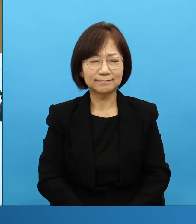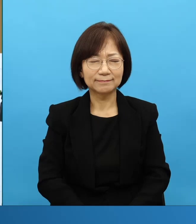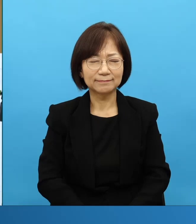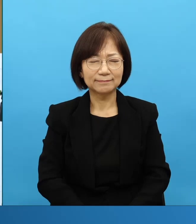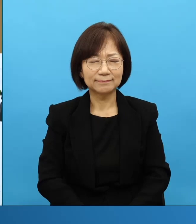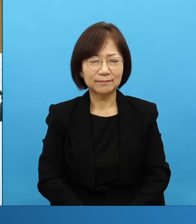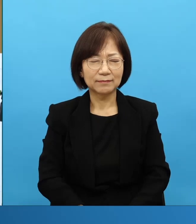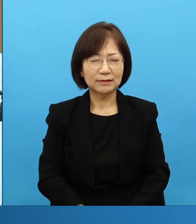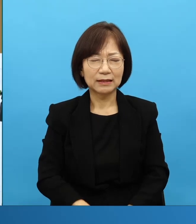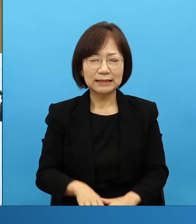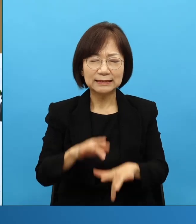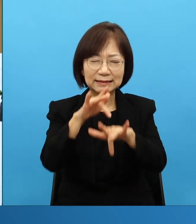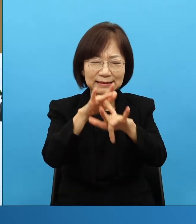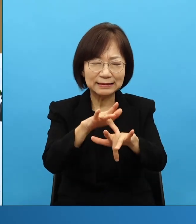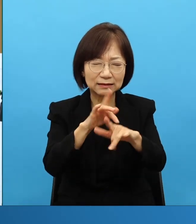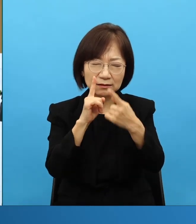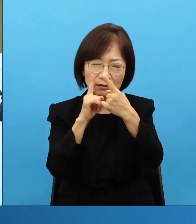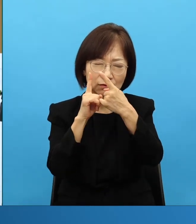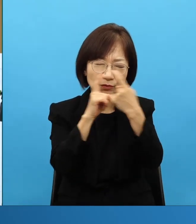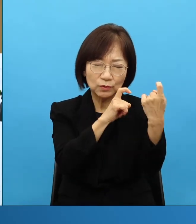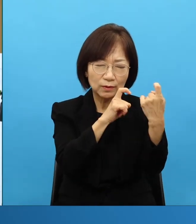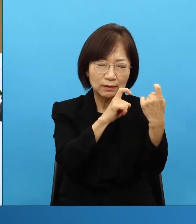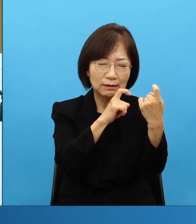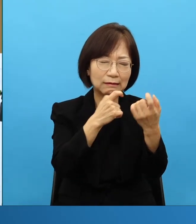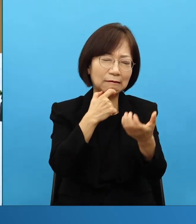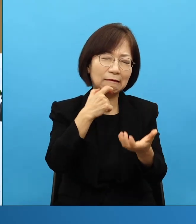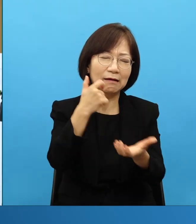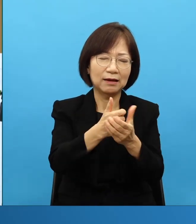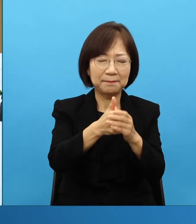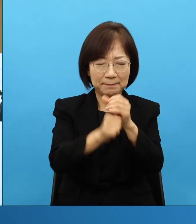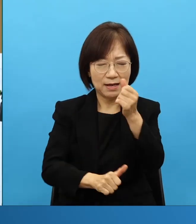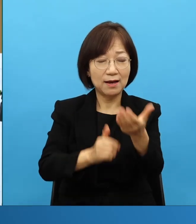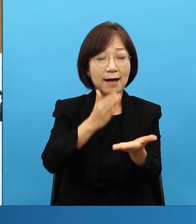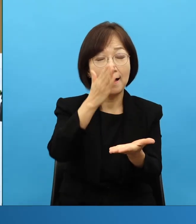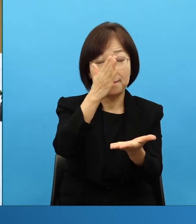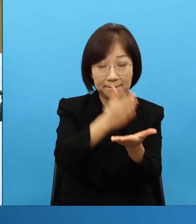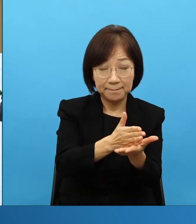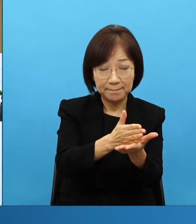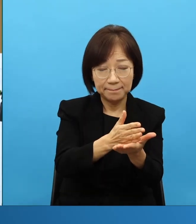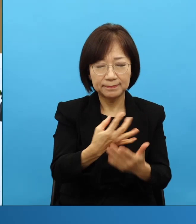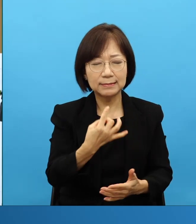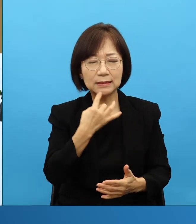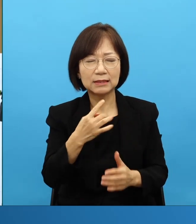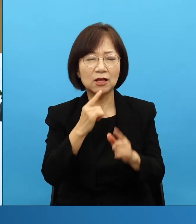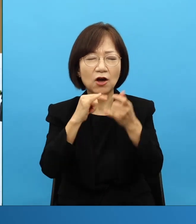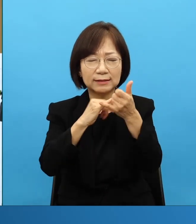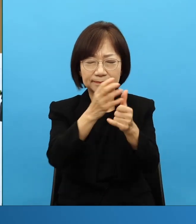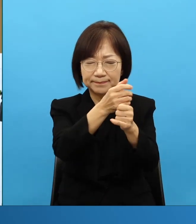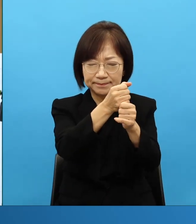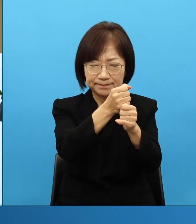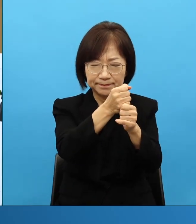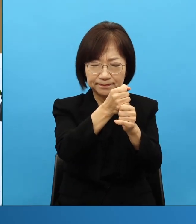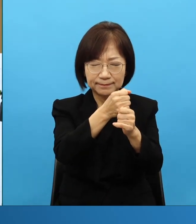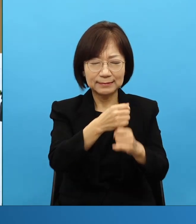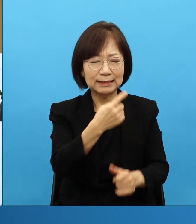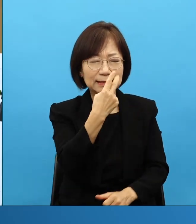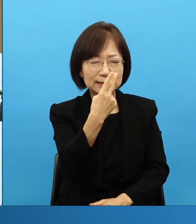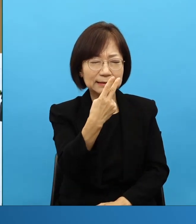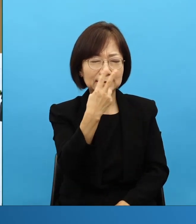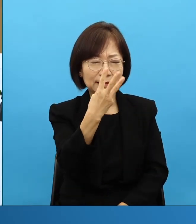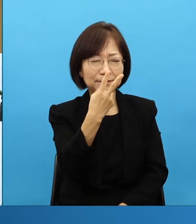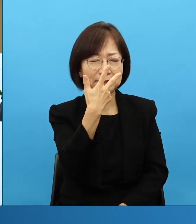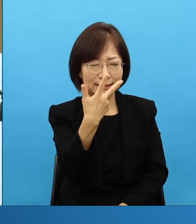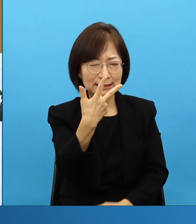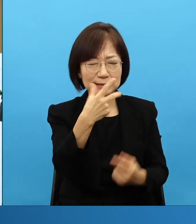어떠한 사단의 유혹에도 속지 않고 오직 언약 붙들고 237 치유